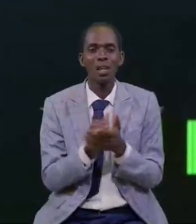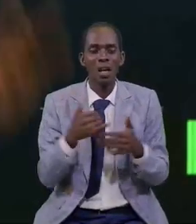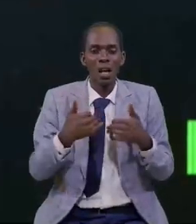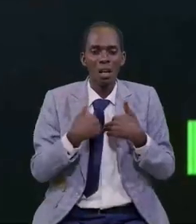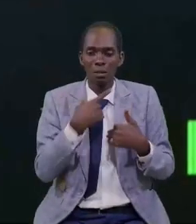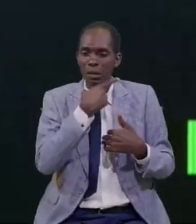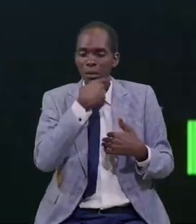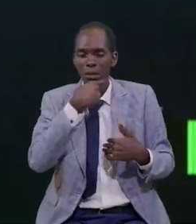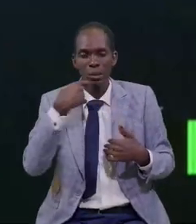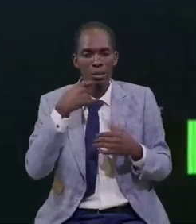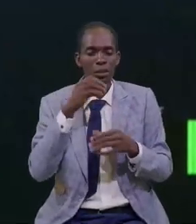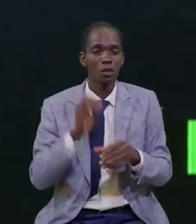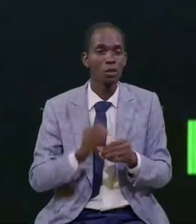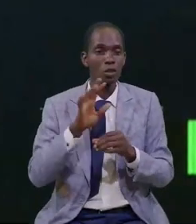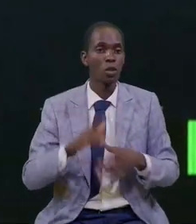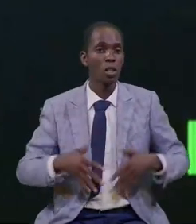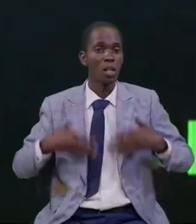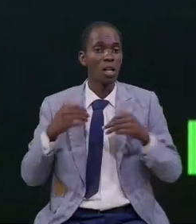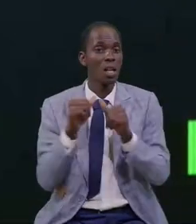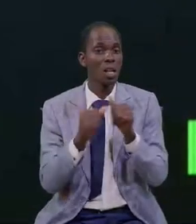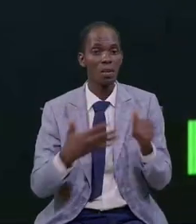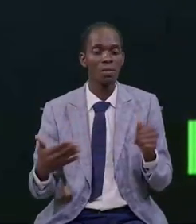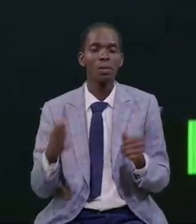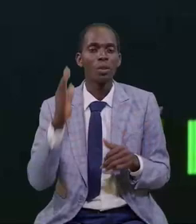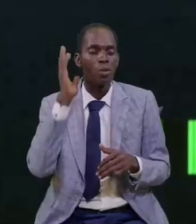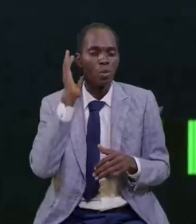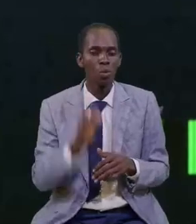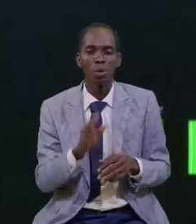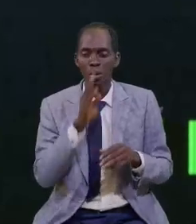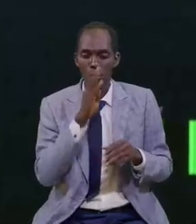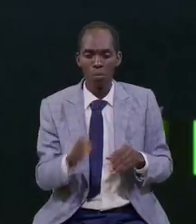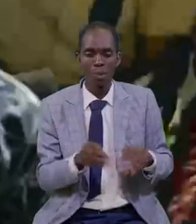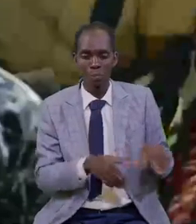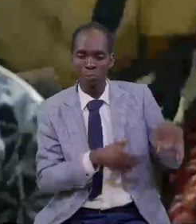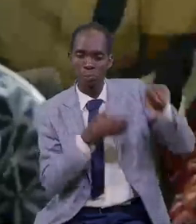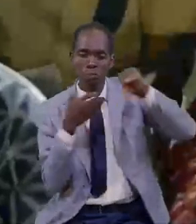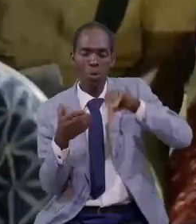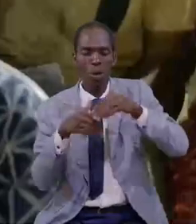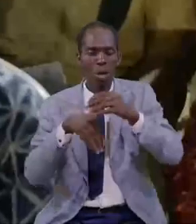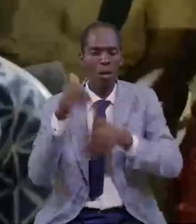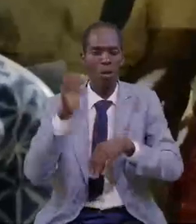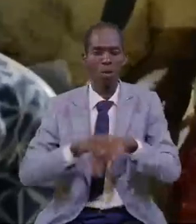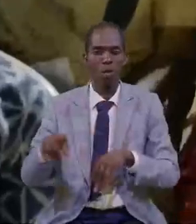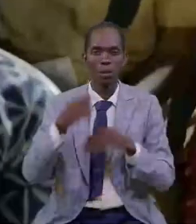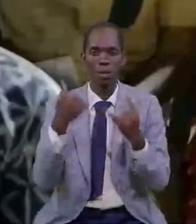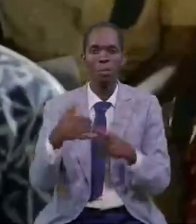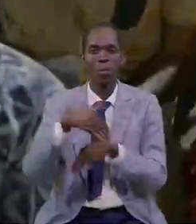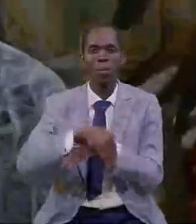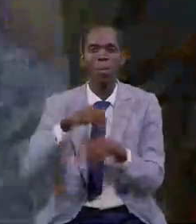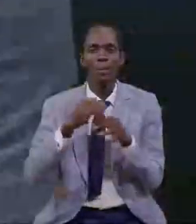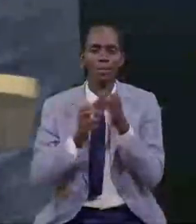vie tout va être et cette eau sera répandue sur toi au nom